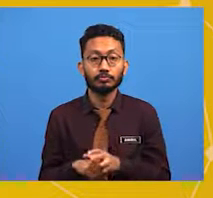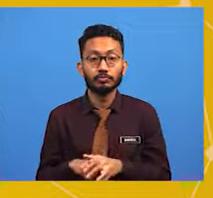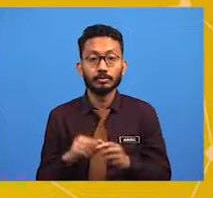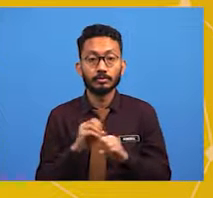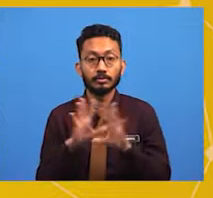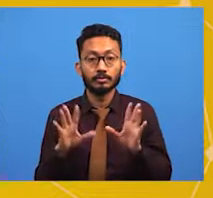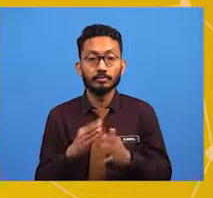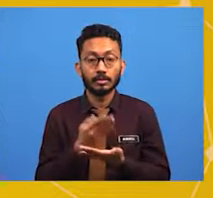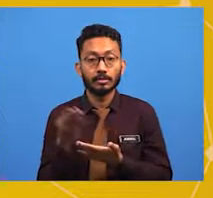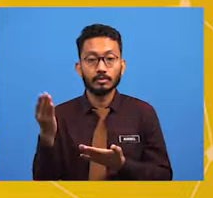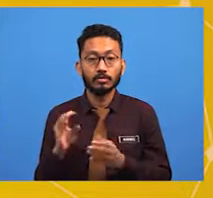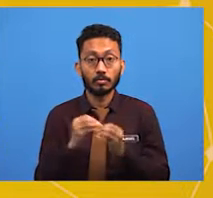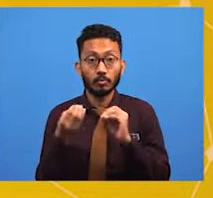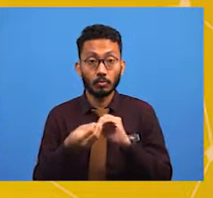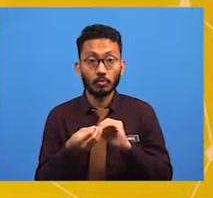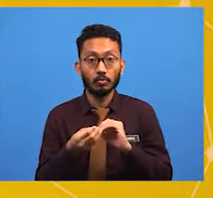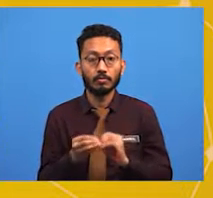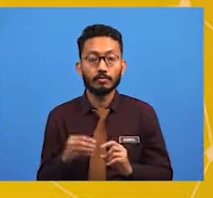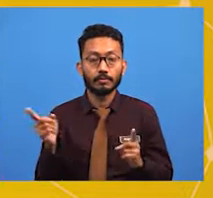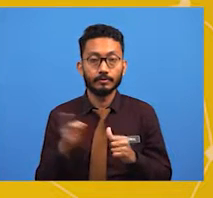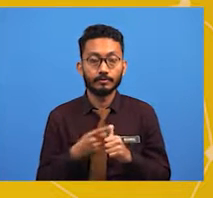bagi nombor. Pertama,